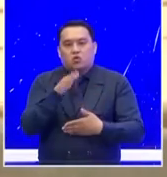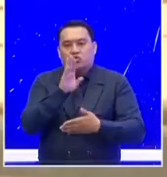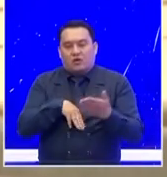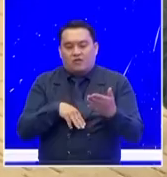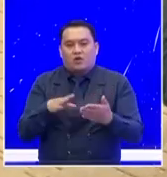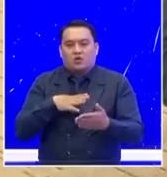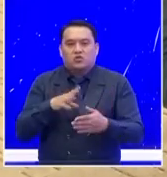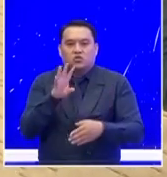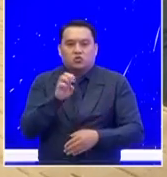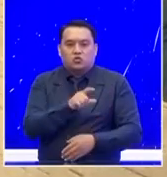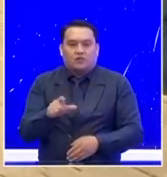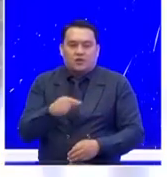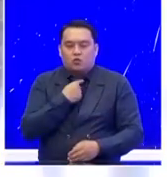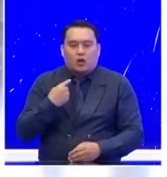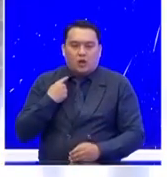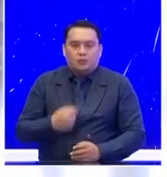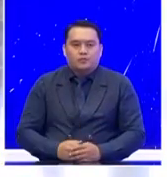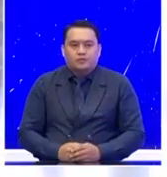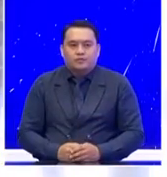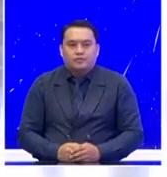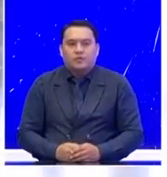граждан, проживающих в областном центре. Статьей